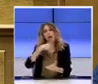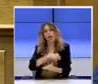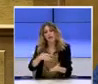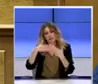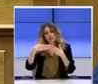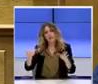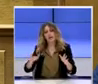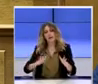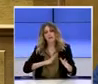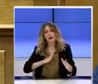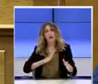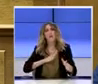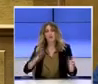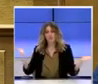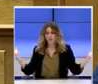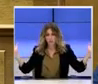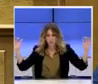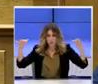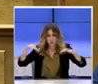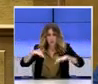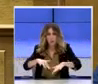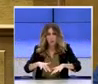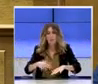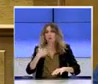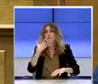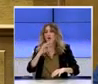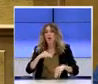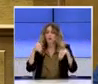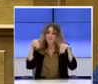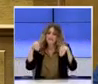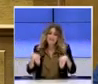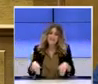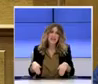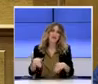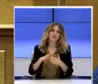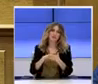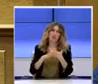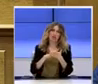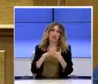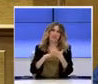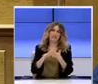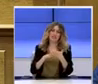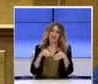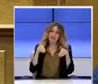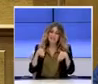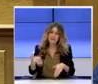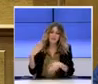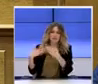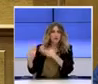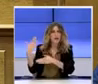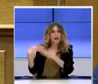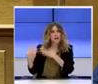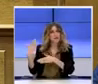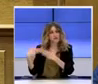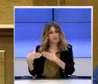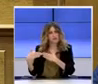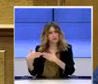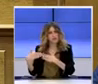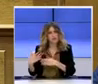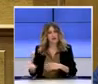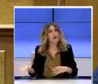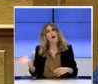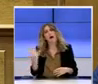Διαψεύσατε κακήν κακός τον υπουργό σας. Αλλά δεν χρειάζεται να πάμε μακριά. Ο ίδιος ο κύριος Χαρδαλιάς